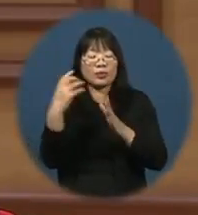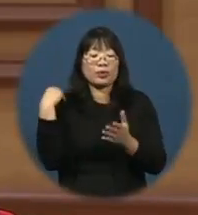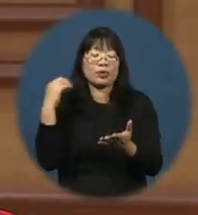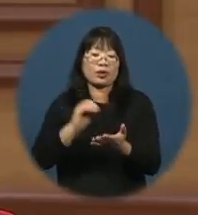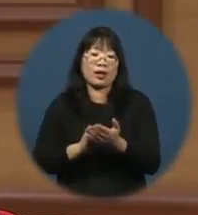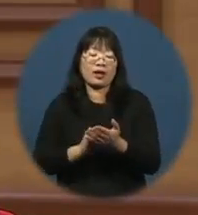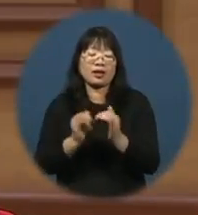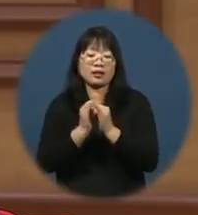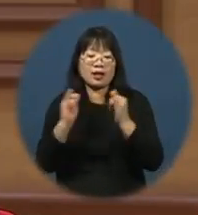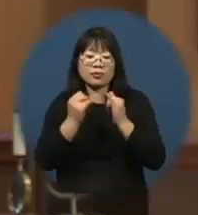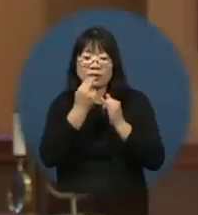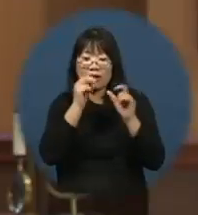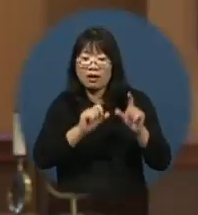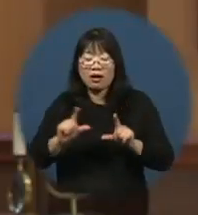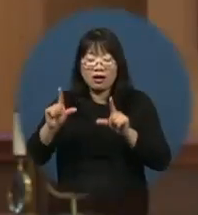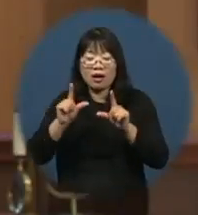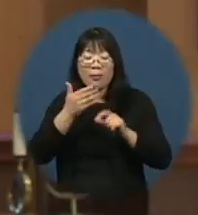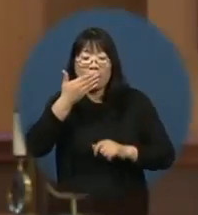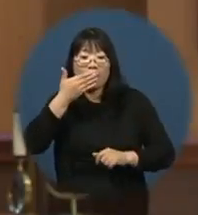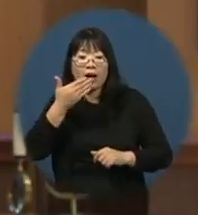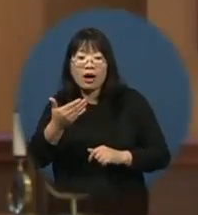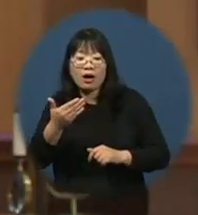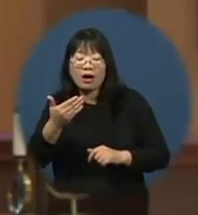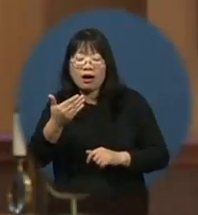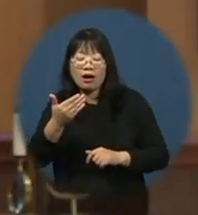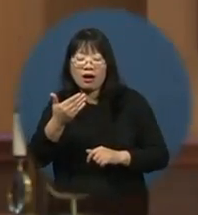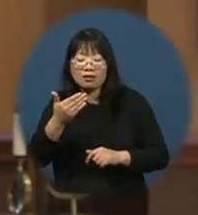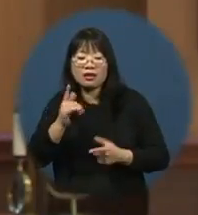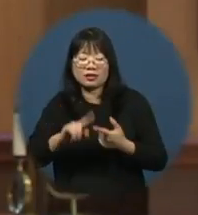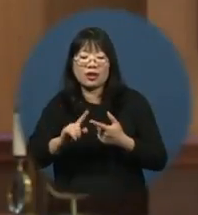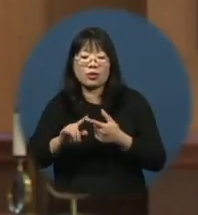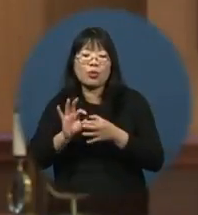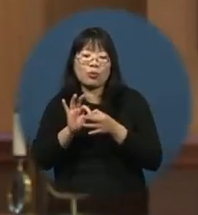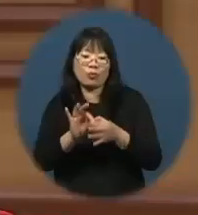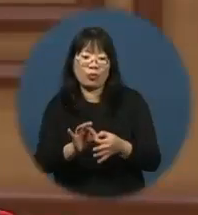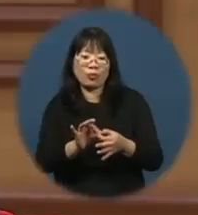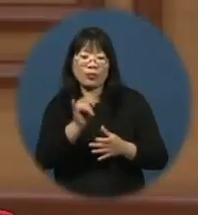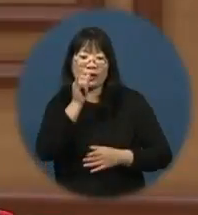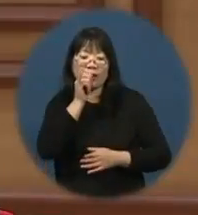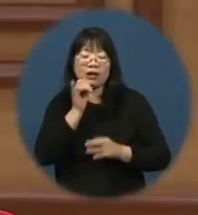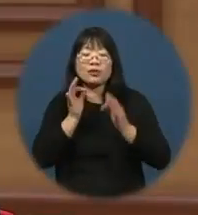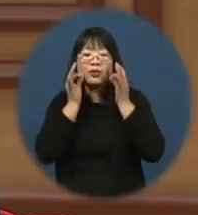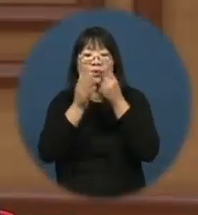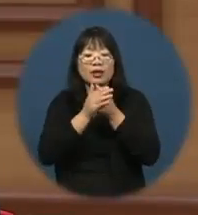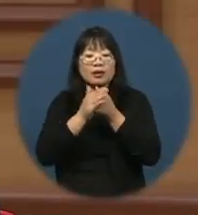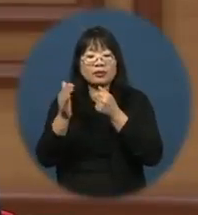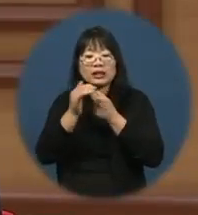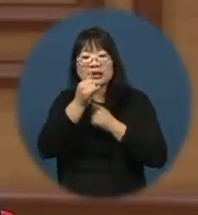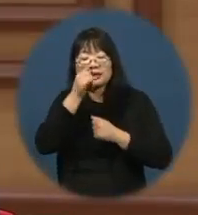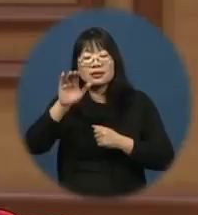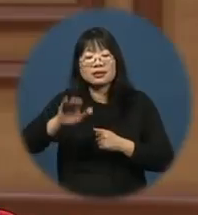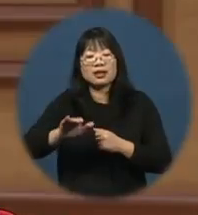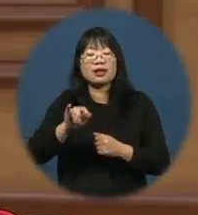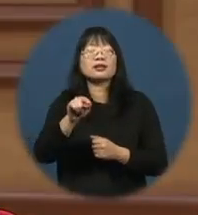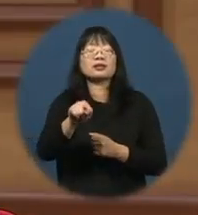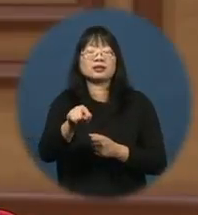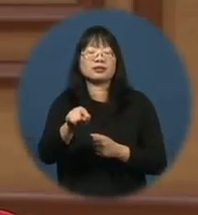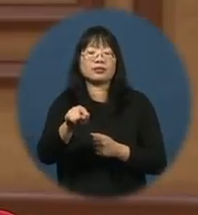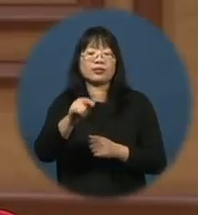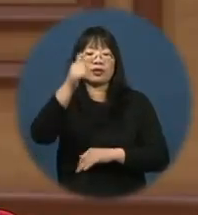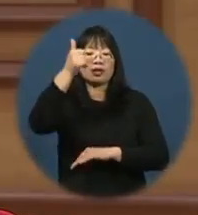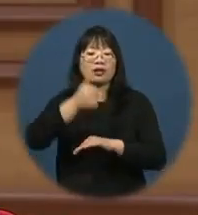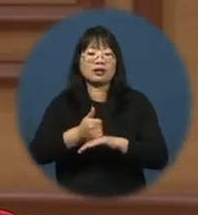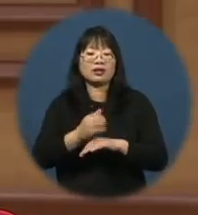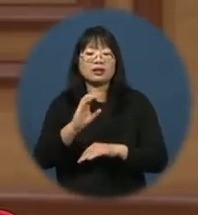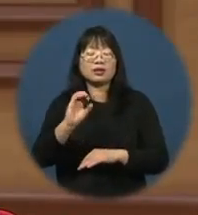살 수 있는 그러한 지구로 남지 않을까 해서 그런 노력을 하게 되는데 그 노력이라고 하는 것이